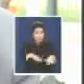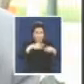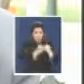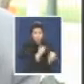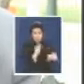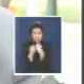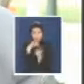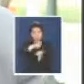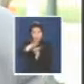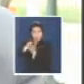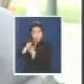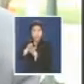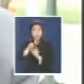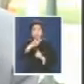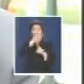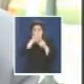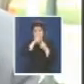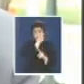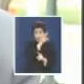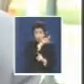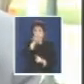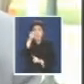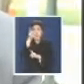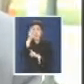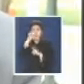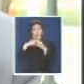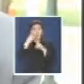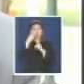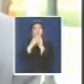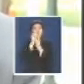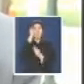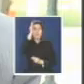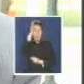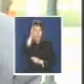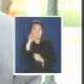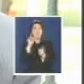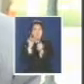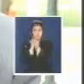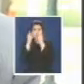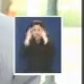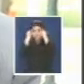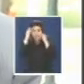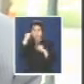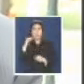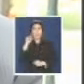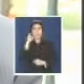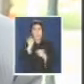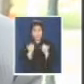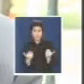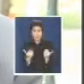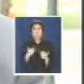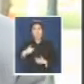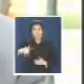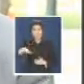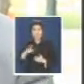อุทกภัยนะครับในวันที่13ถึง17กุมภาพันธ์และสัปดาห์หน้ารายการรัฐบาลยิ่งลักษณ์พบประชาชนก็จะกลับมาพบกับท่านใหม่ครับสำหรับวันนี้ขอลา